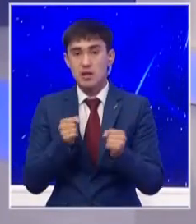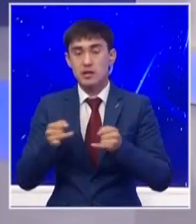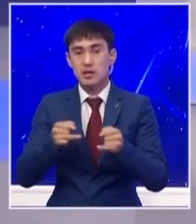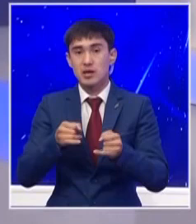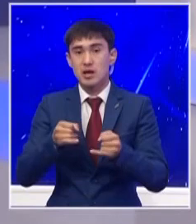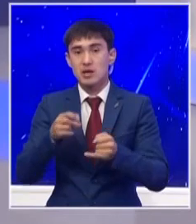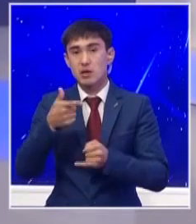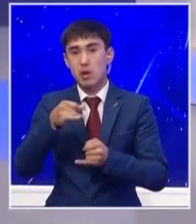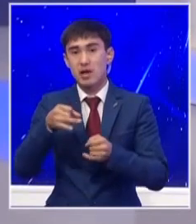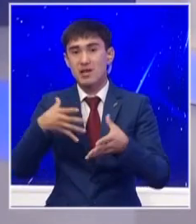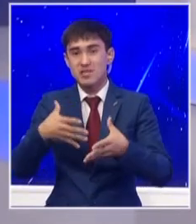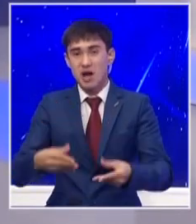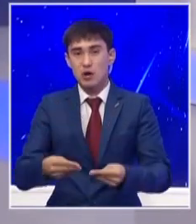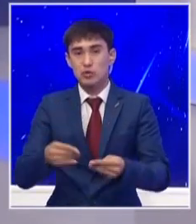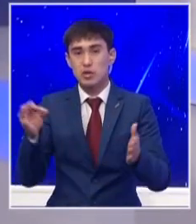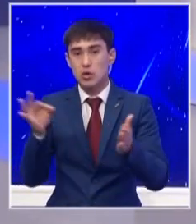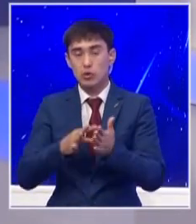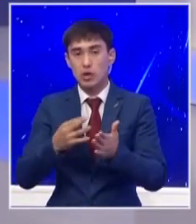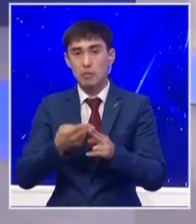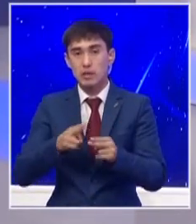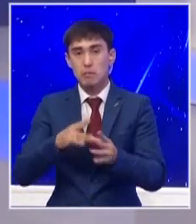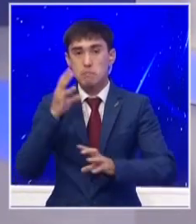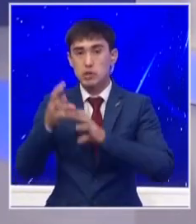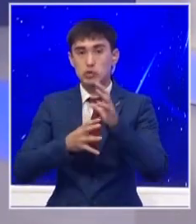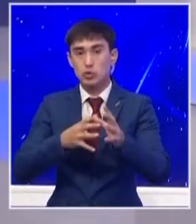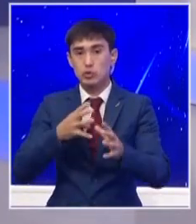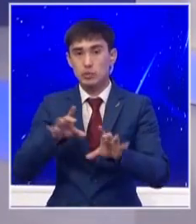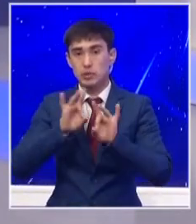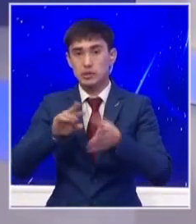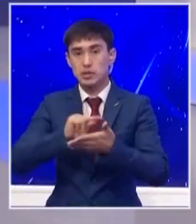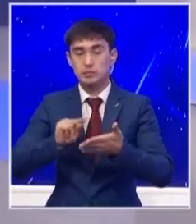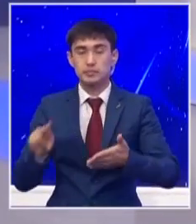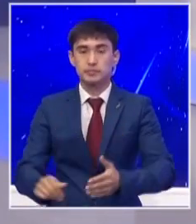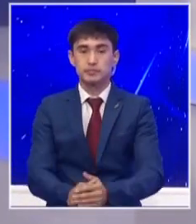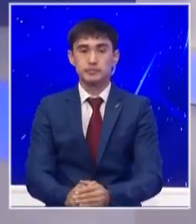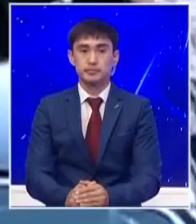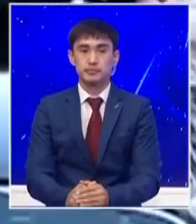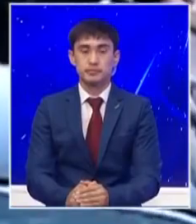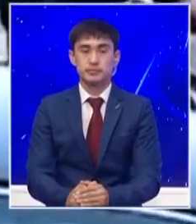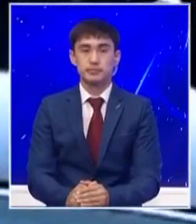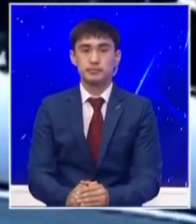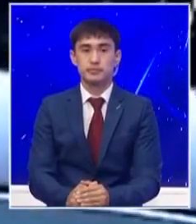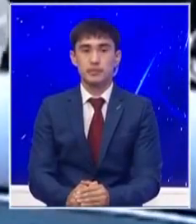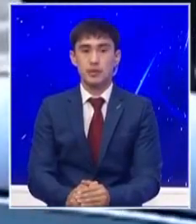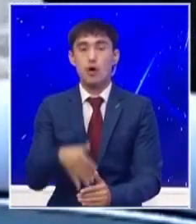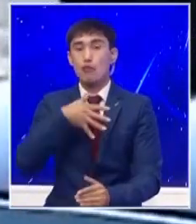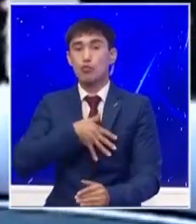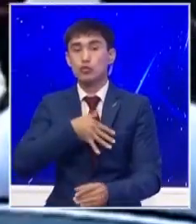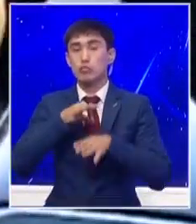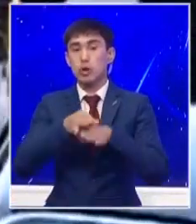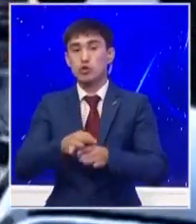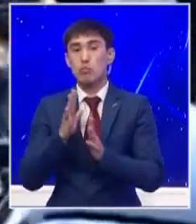тают рекордными темпами. Об этом и не только в международном обзоре новостей. В Грузии